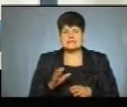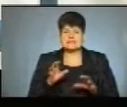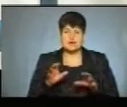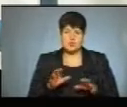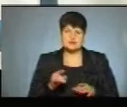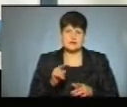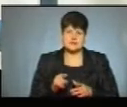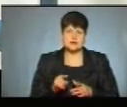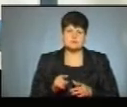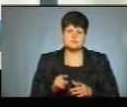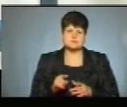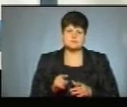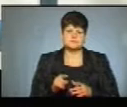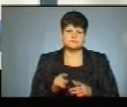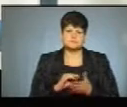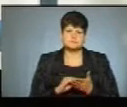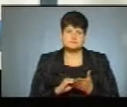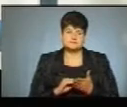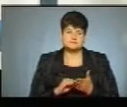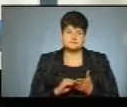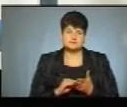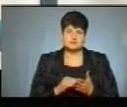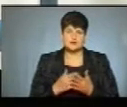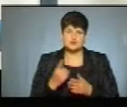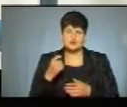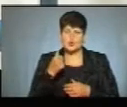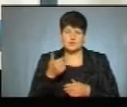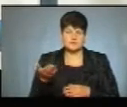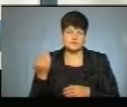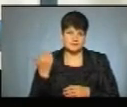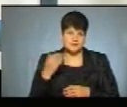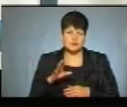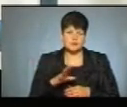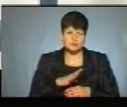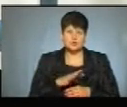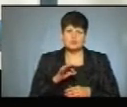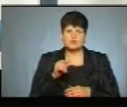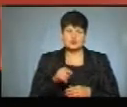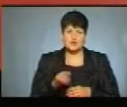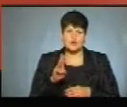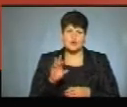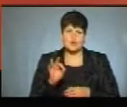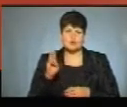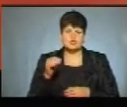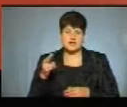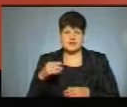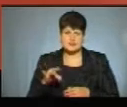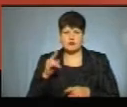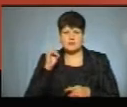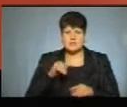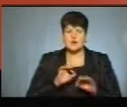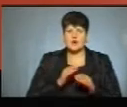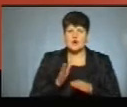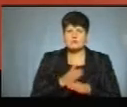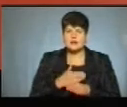це пластун ощадний. Тобто ще 100 років тому йшлось про цю ощадність, про вміння розподіляти гроші